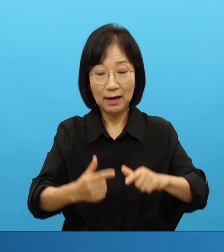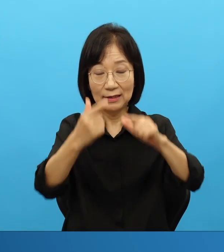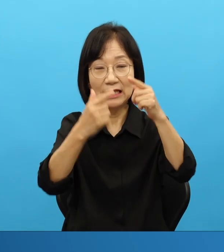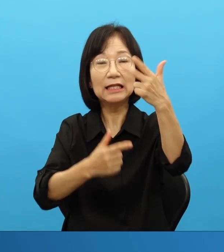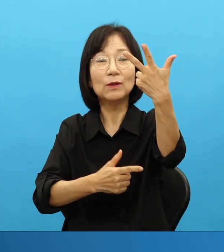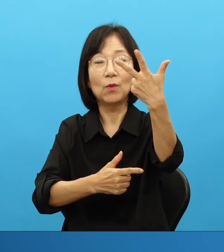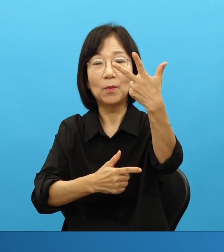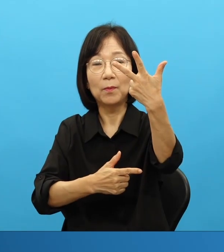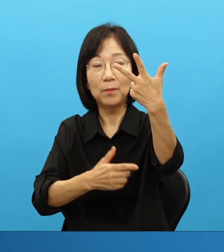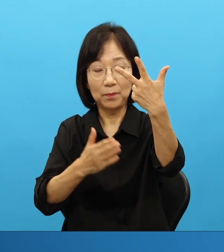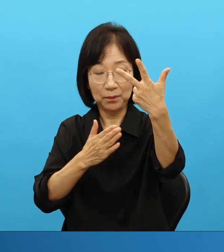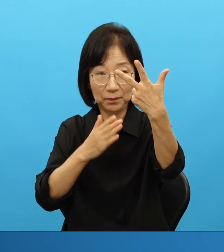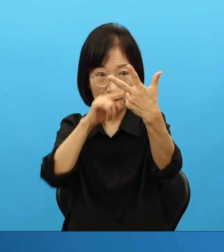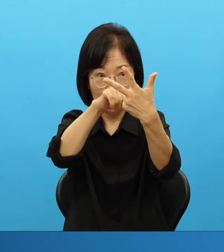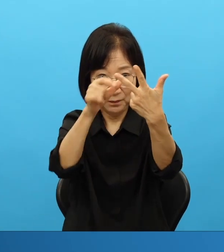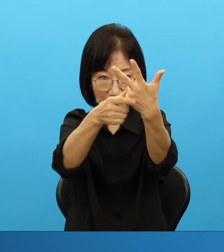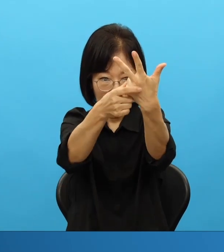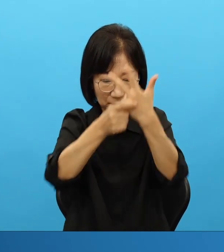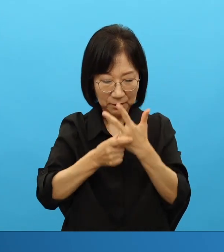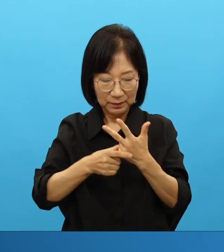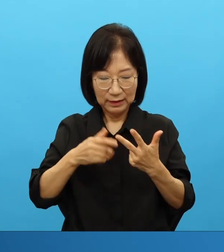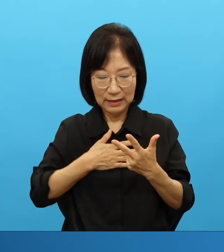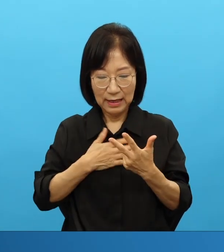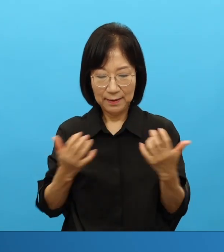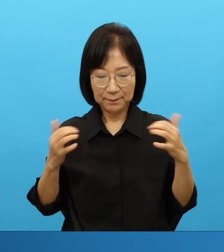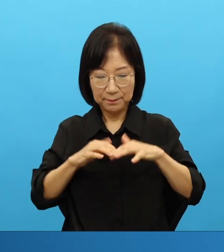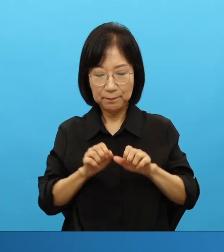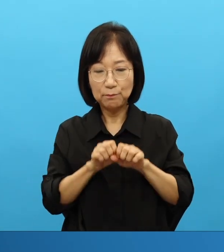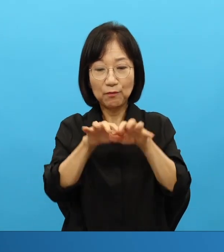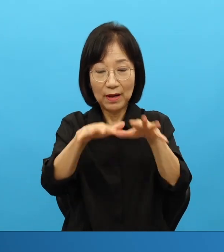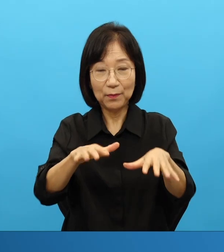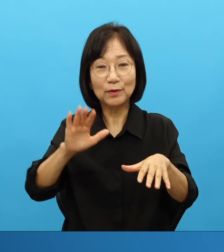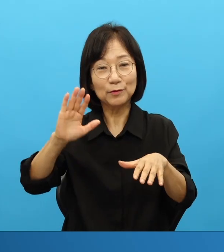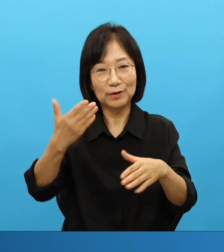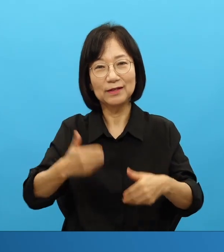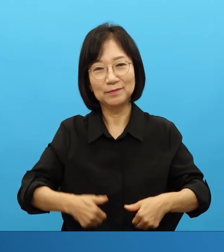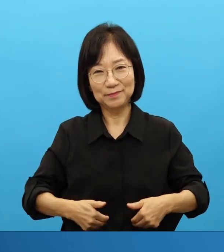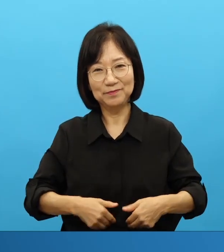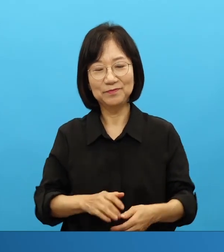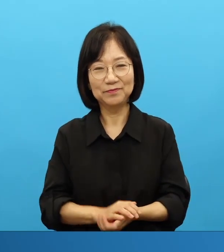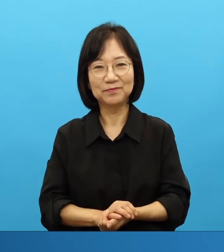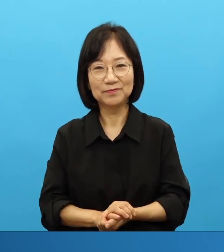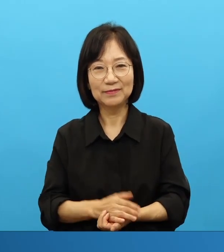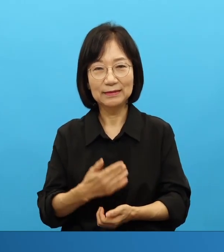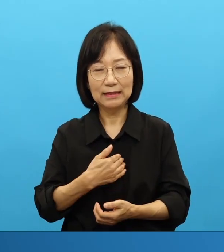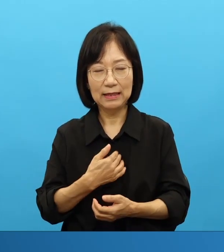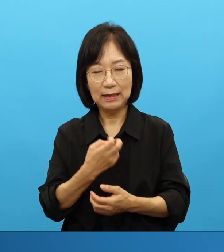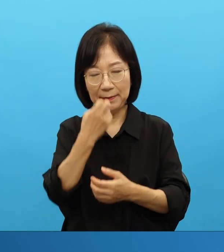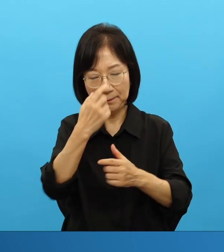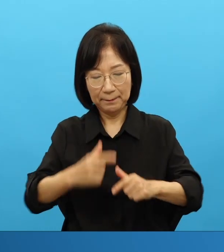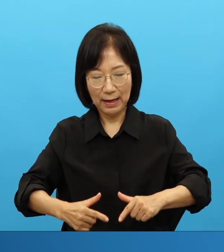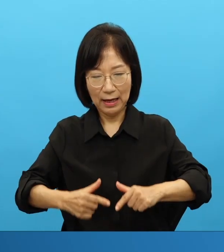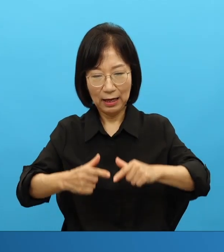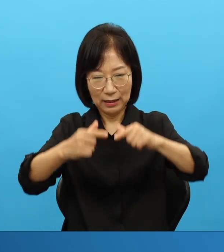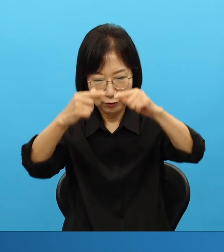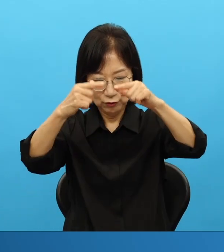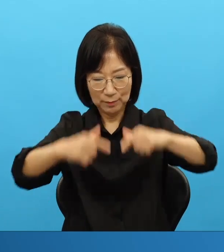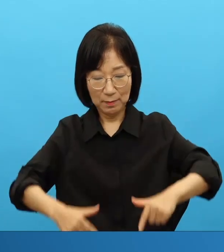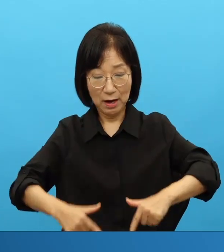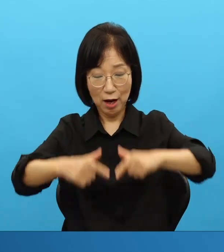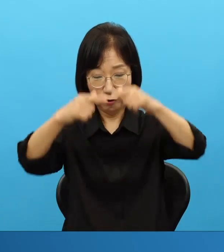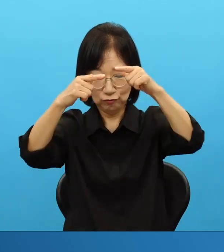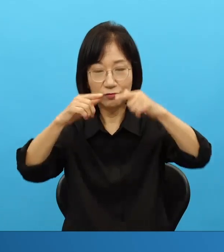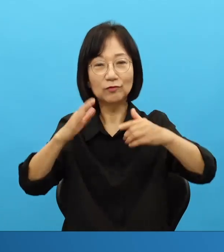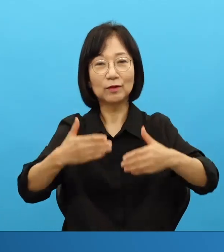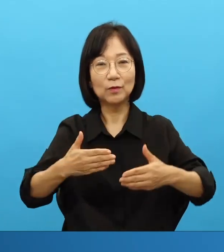나의 플랫폼이 되도록 7 여정 나의 파수대가 되도록 7 이정표는 이게